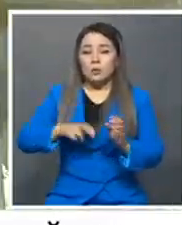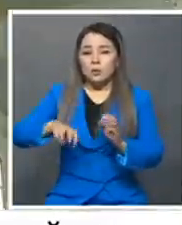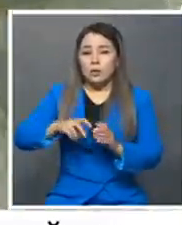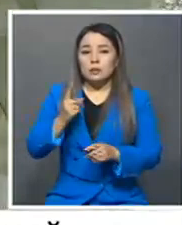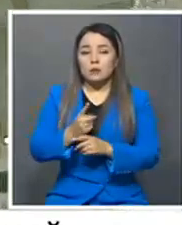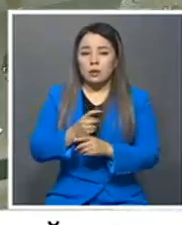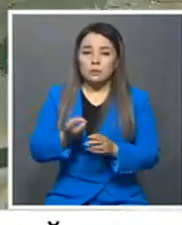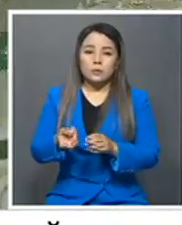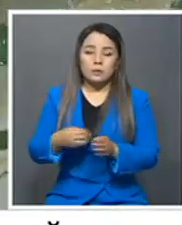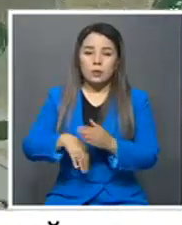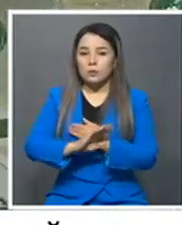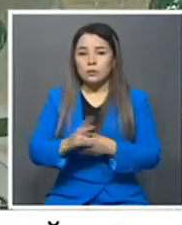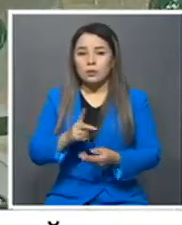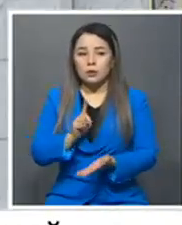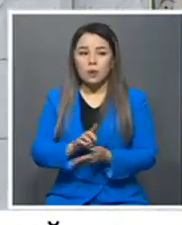артық болуға болмайды.